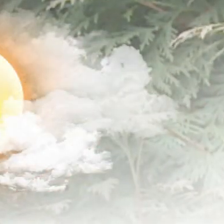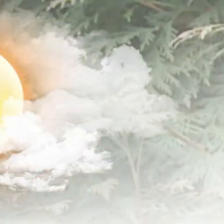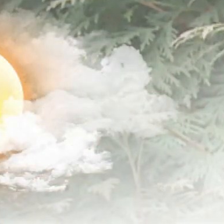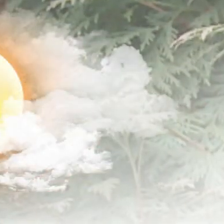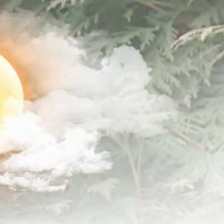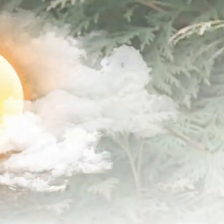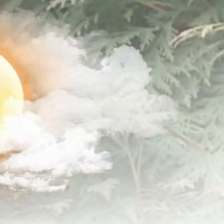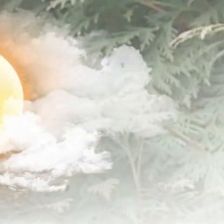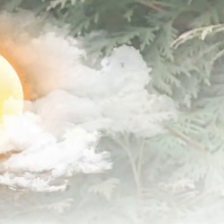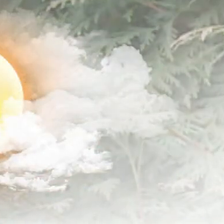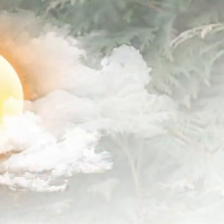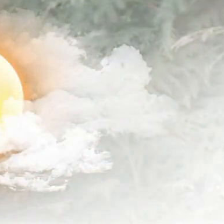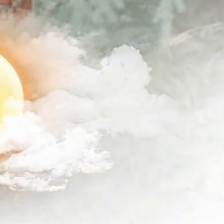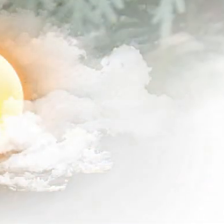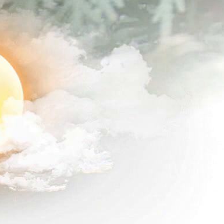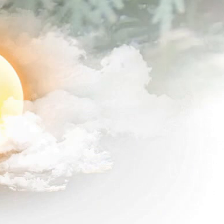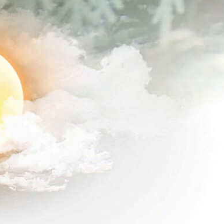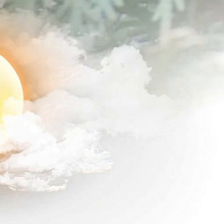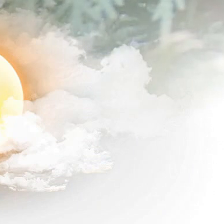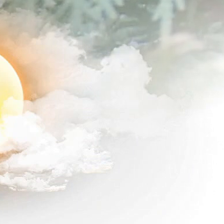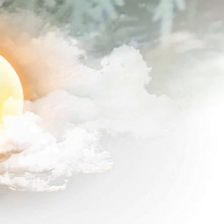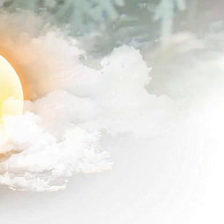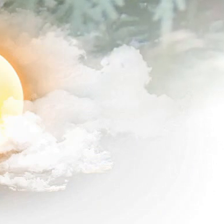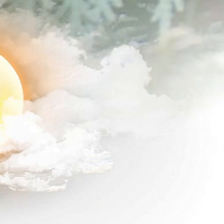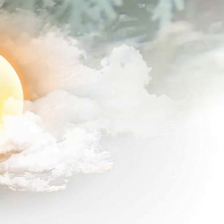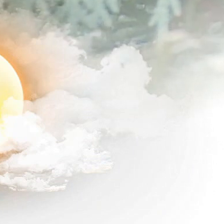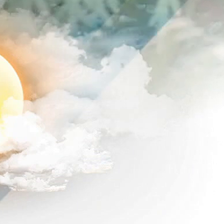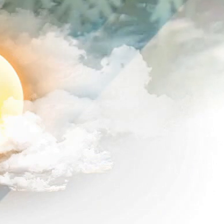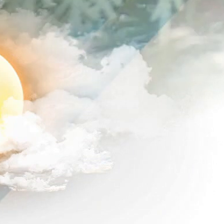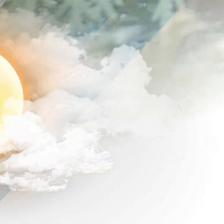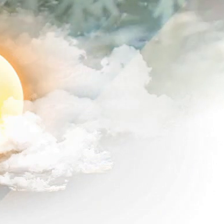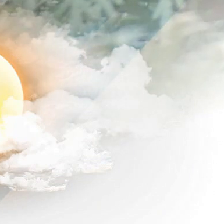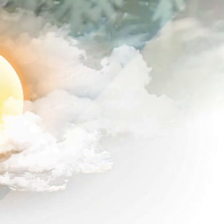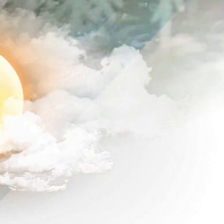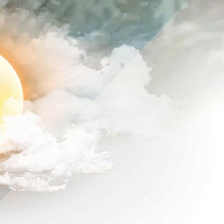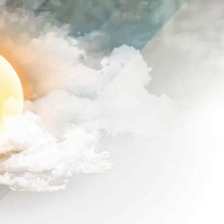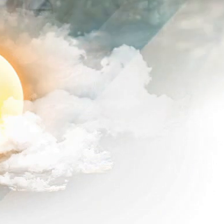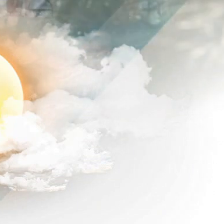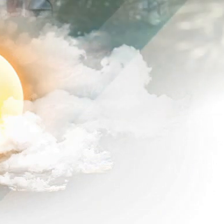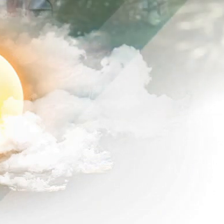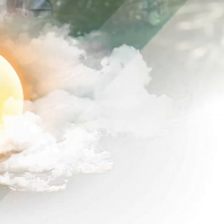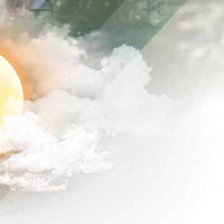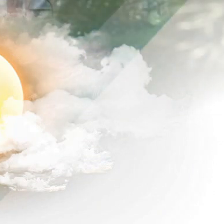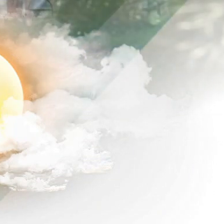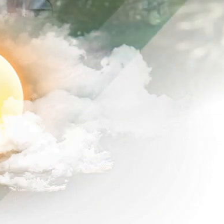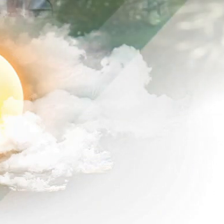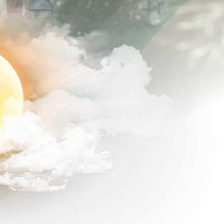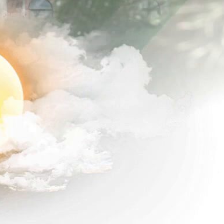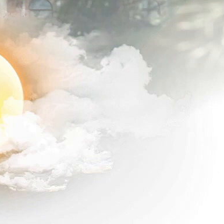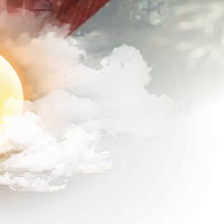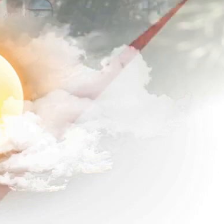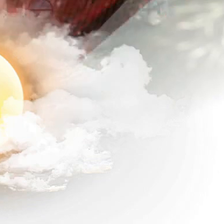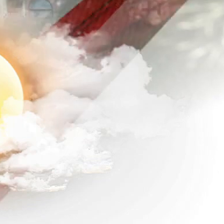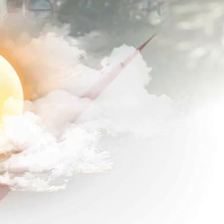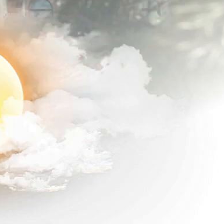Сераду 29 соковика у Гродні чакаецца воблачнае надвор'е без ападкаў. Раніцай слупок